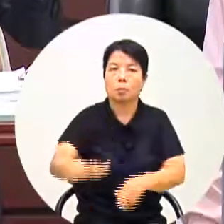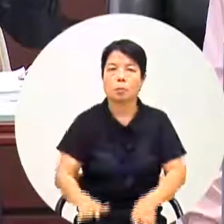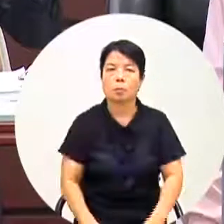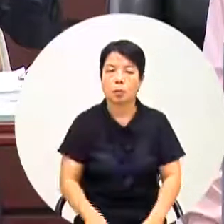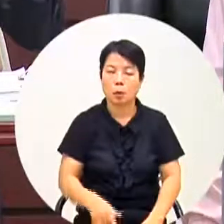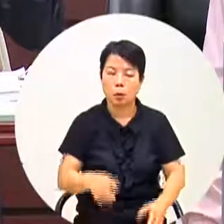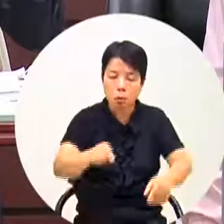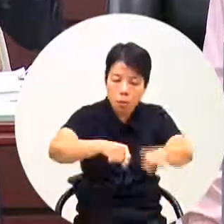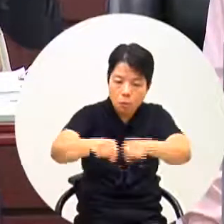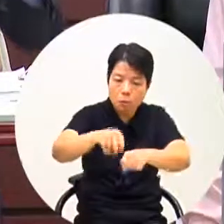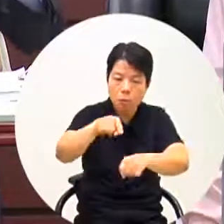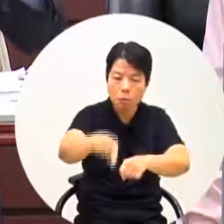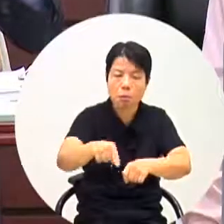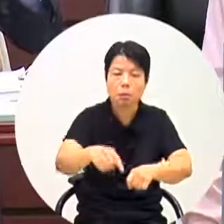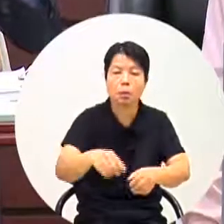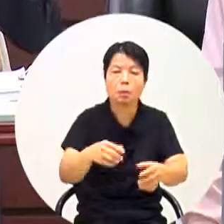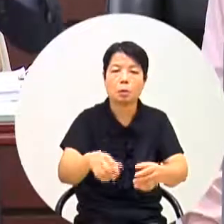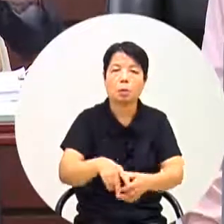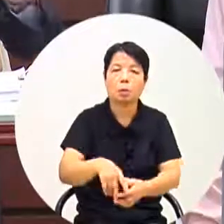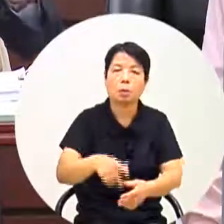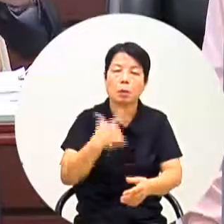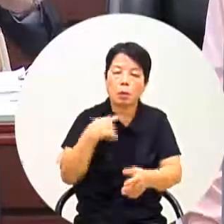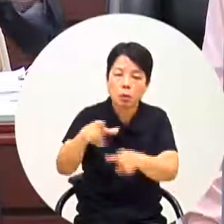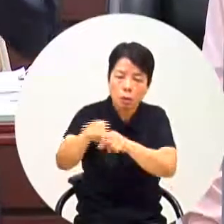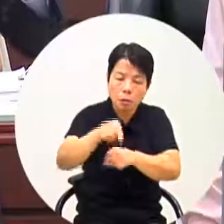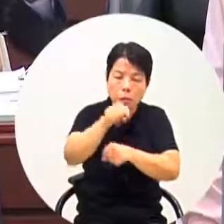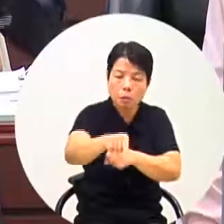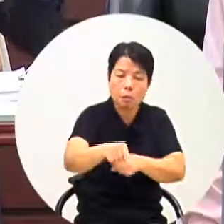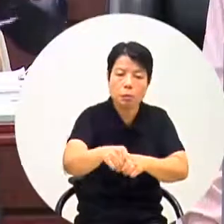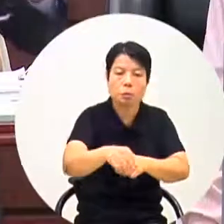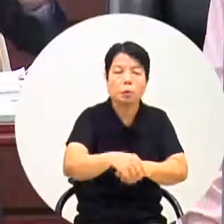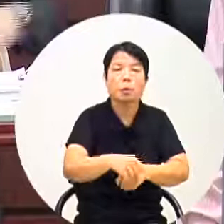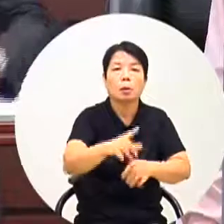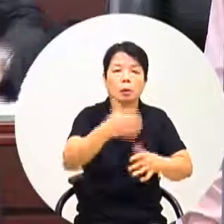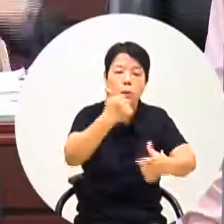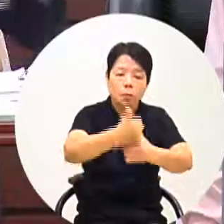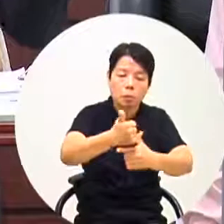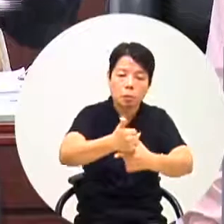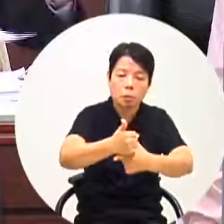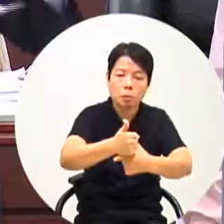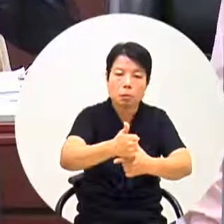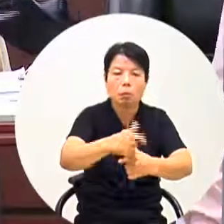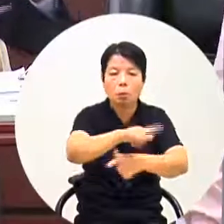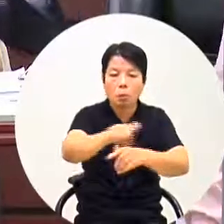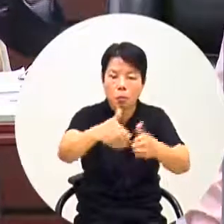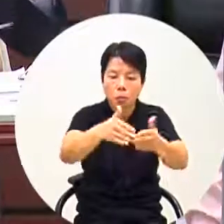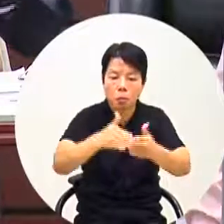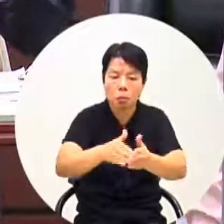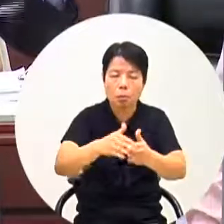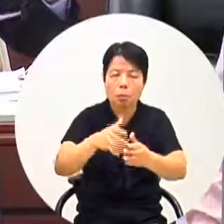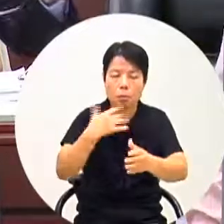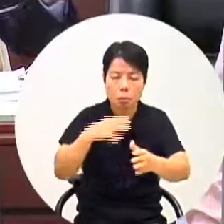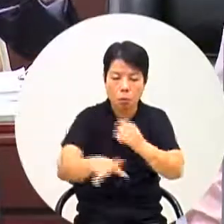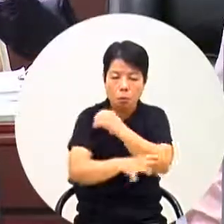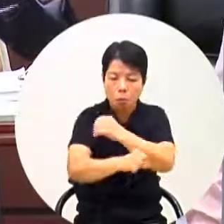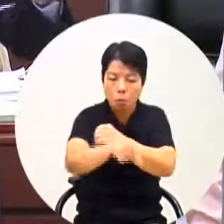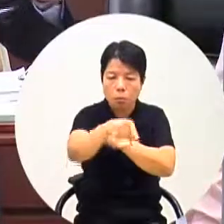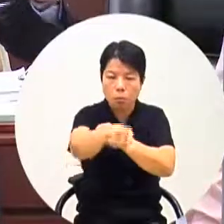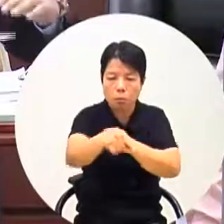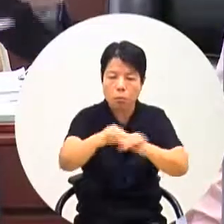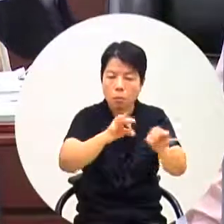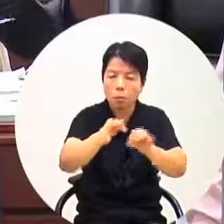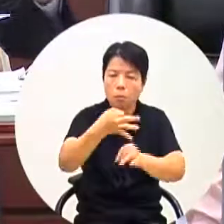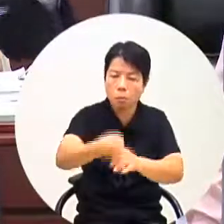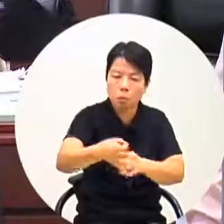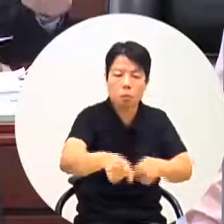过建筑物的这个地上物的一个调查来去确定这些金额。那土地的原则确定就是住商土地一平